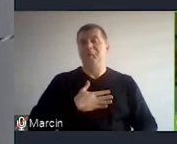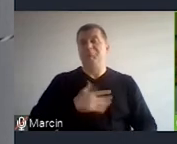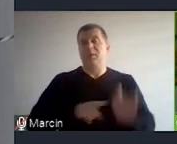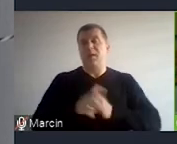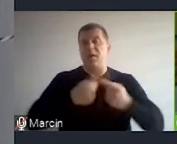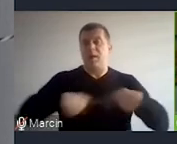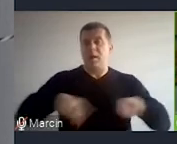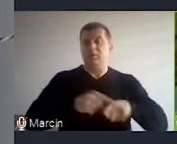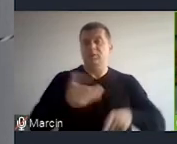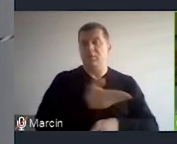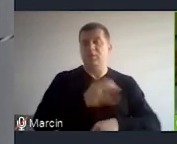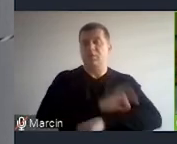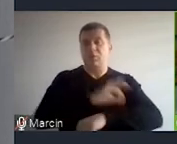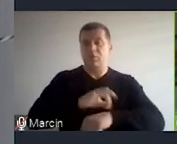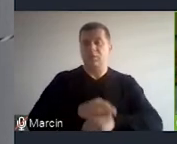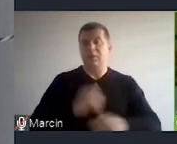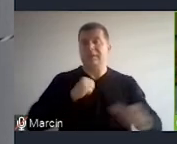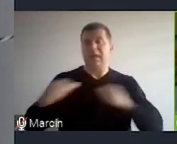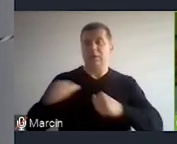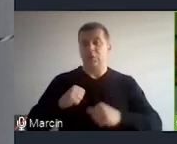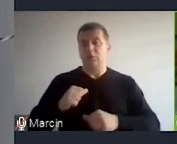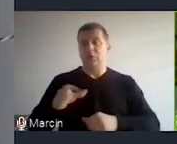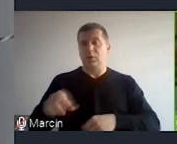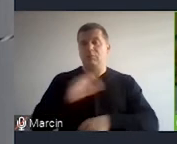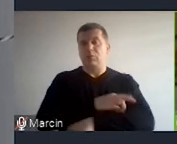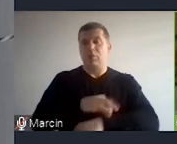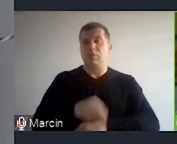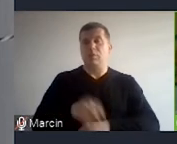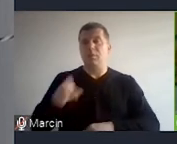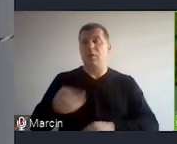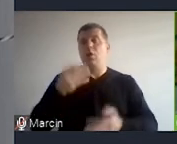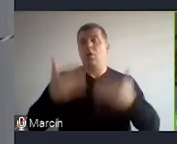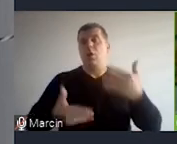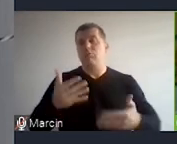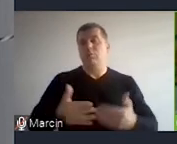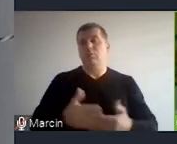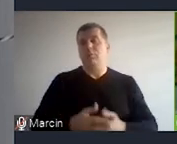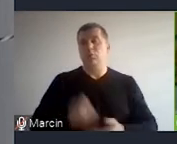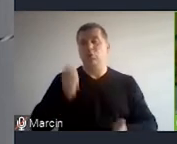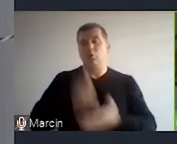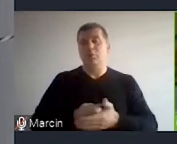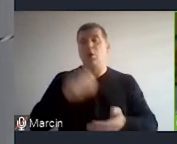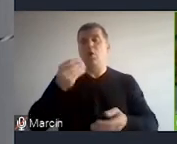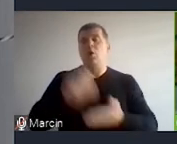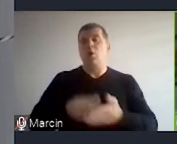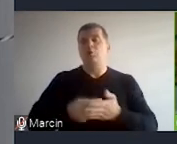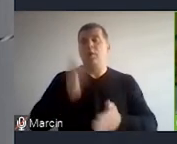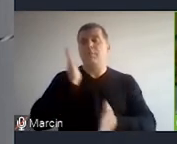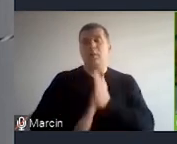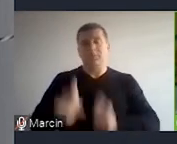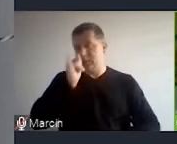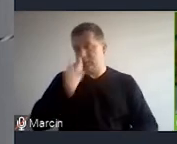realizatorów w zarządzaniu projektem takich komputerów się kupić z kosztów bezpośrednich nie